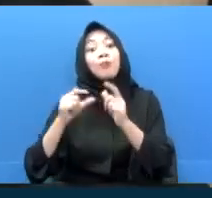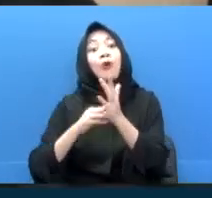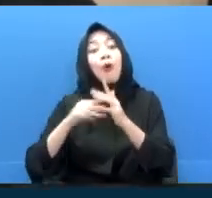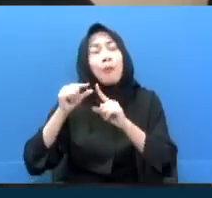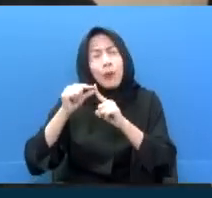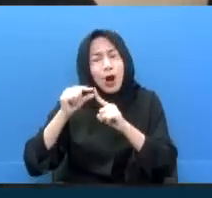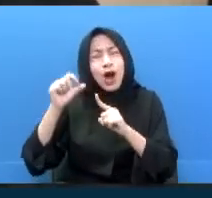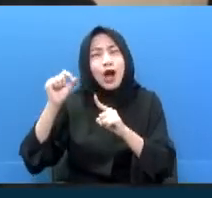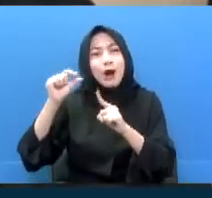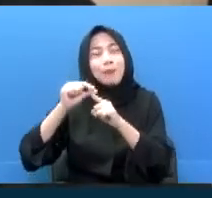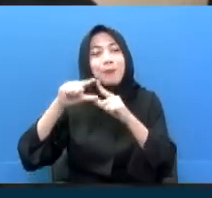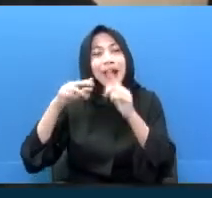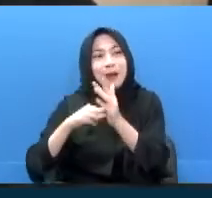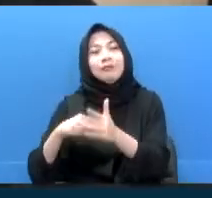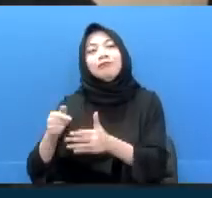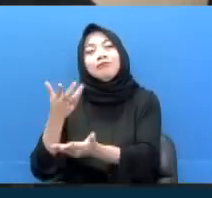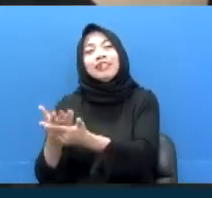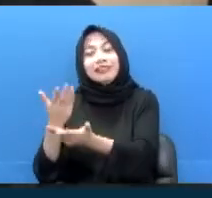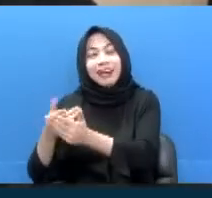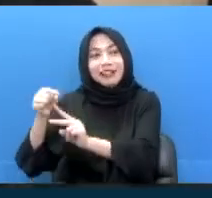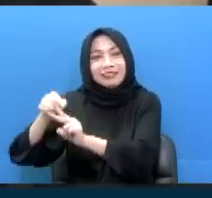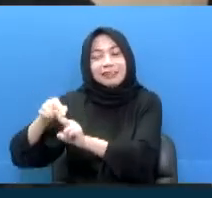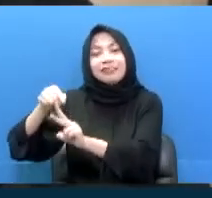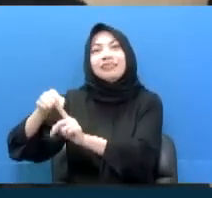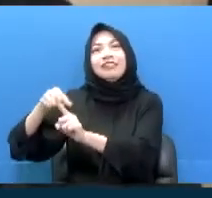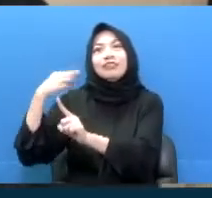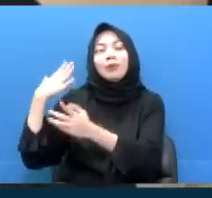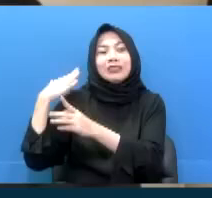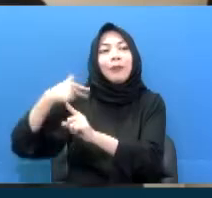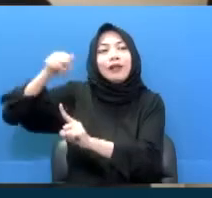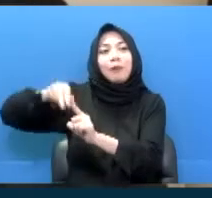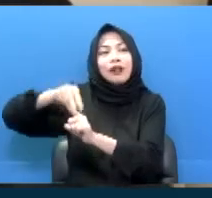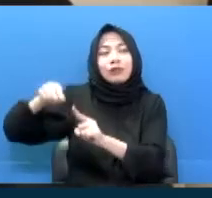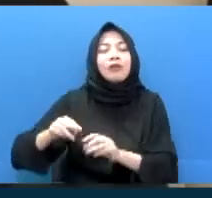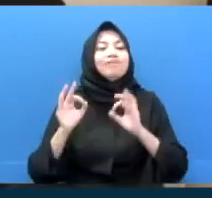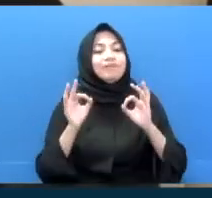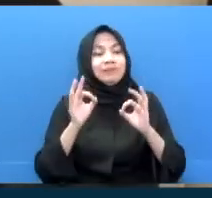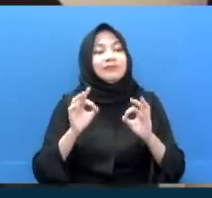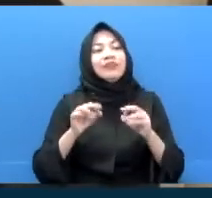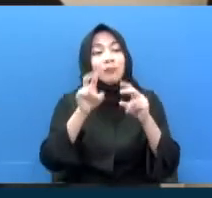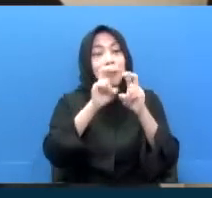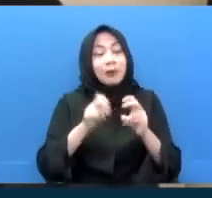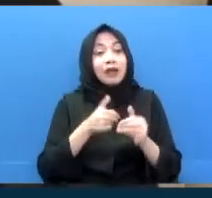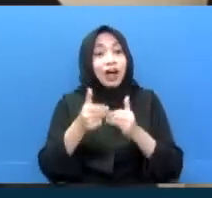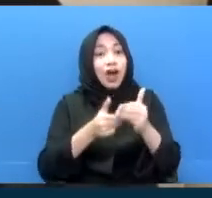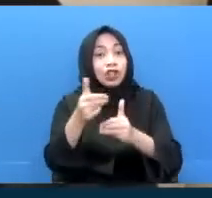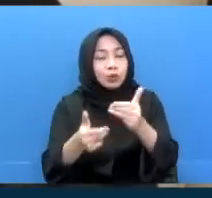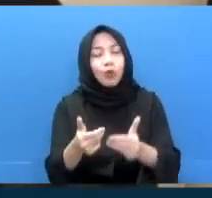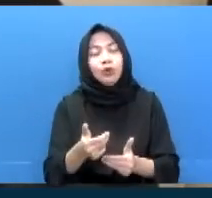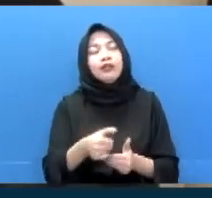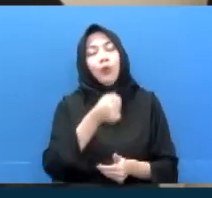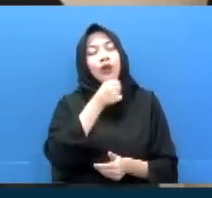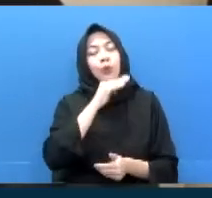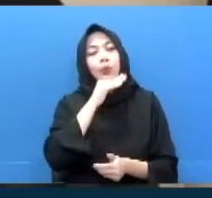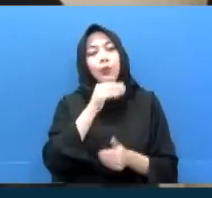eh diskusinya dan ngobrolnya Malam ini semoga kita nantikan terus pemeriksaan yang dilakukan dan menemukan titik terang dari